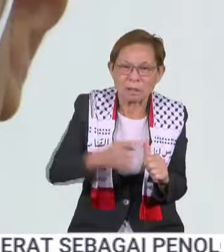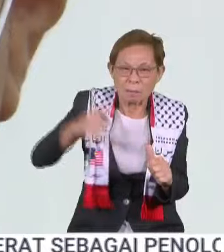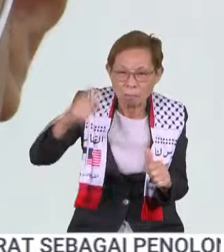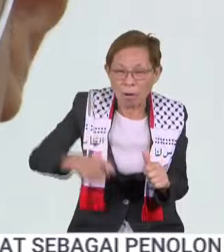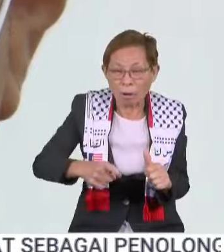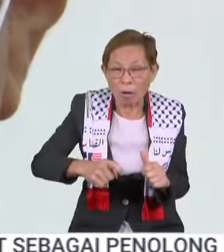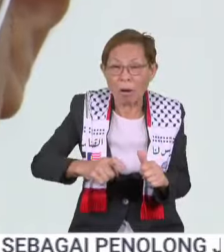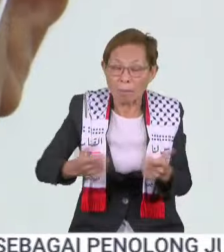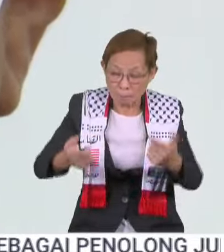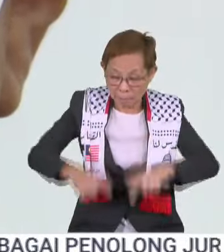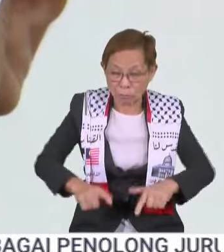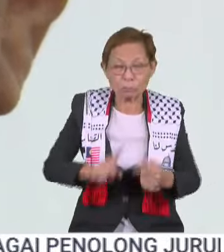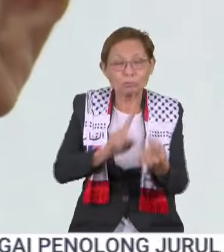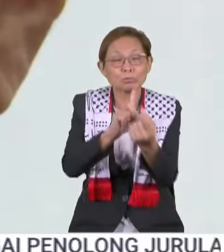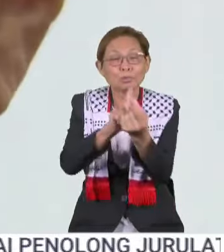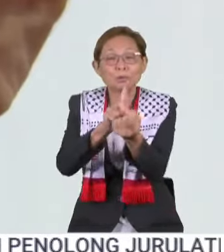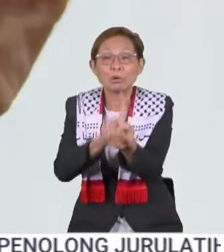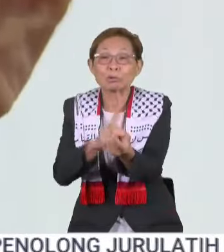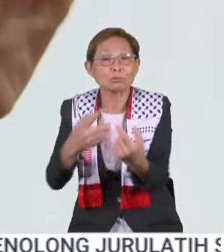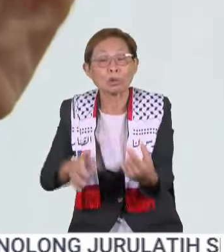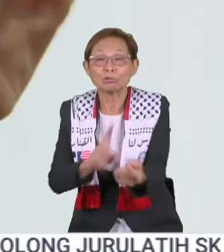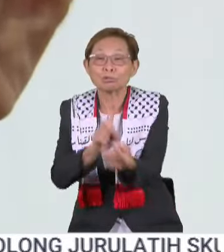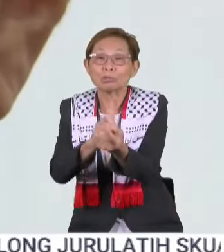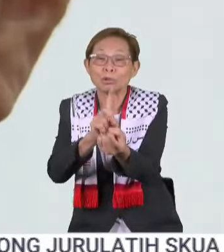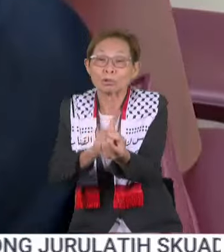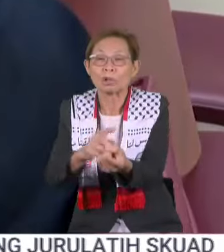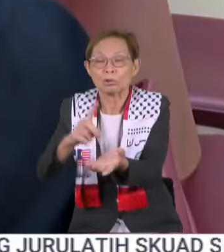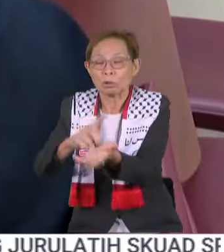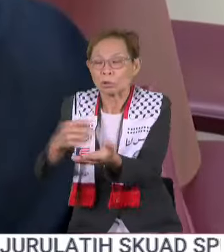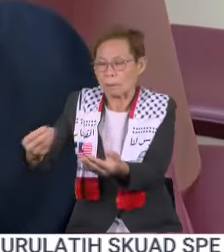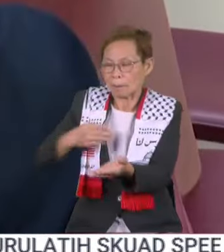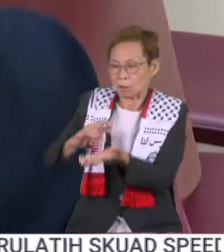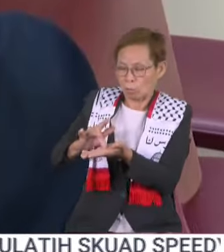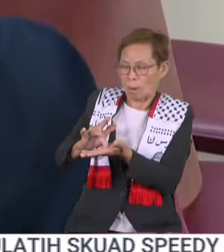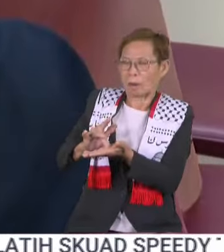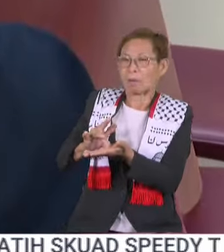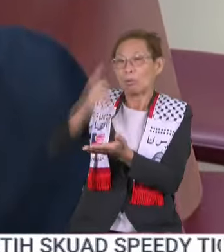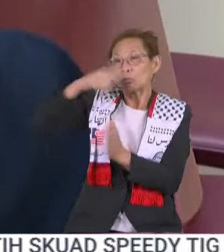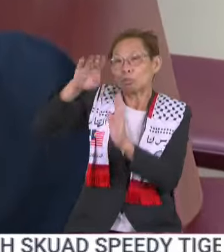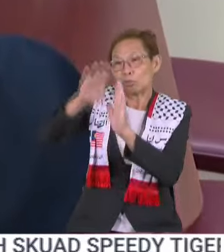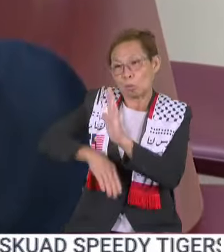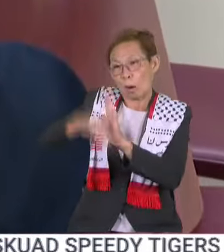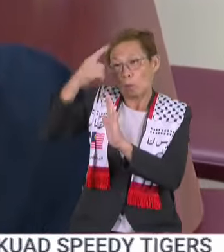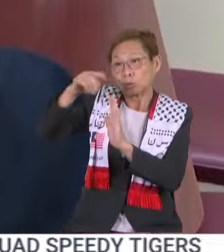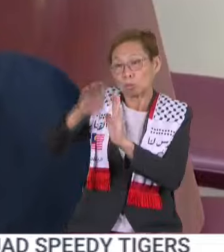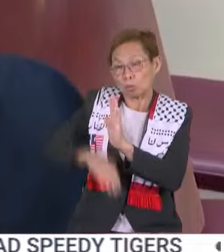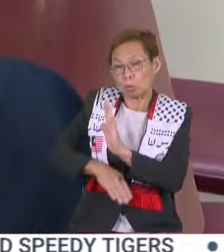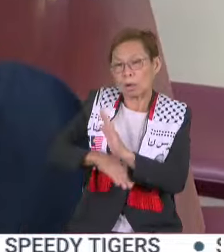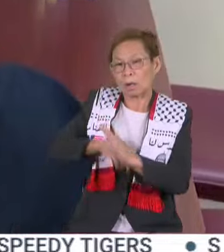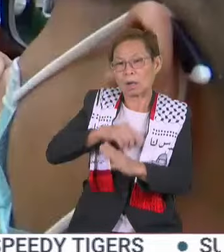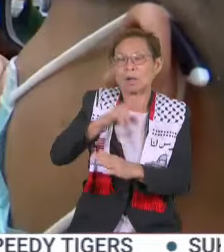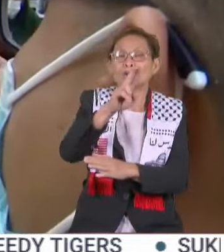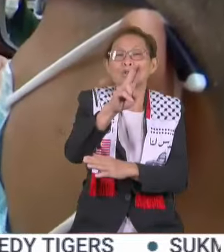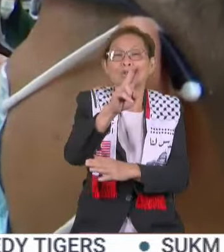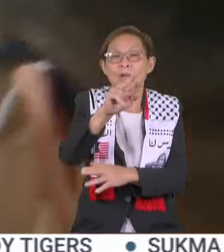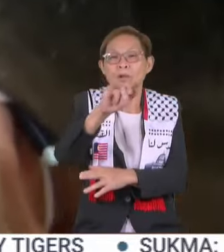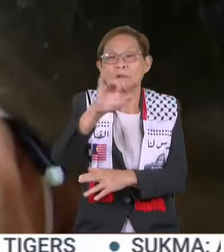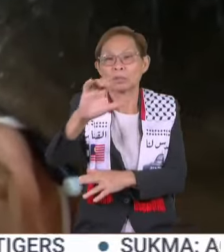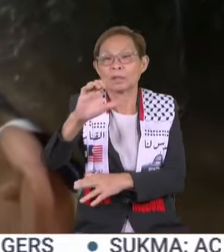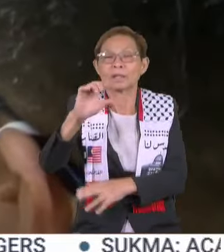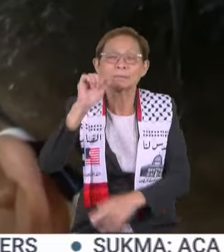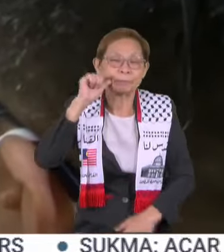tu memang saya jumpa doktor dan doktor pun bagi ubat untuk kurangkan uric acid dalam